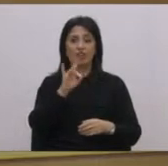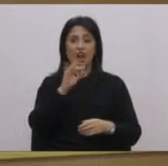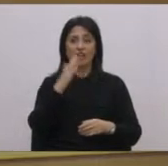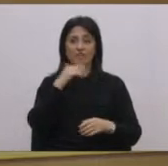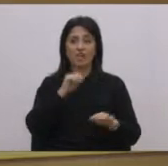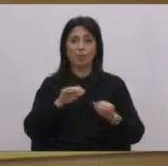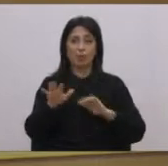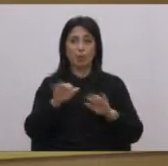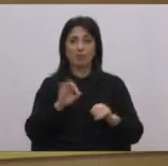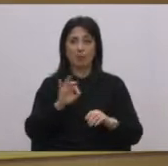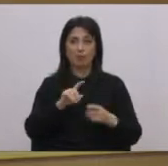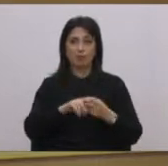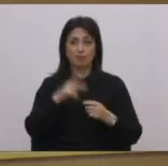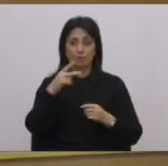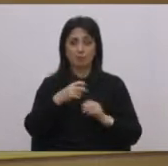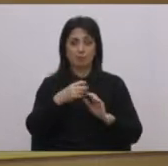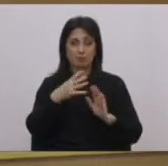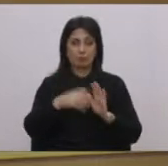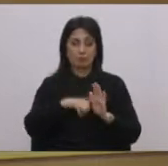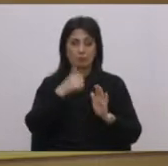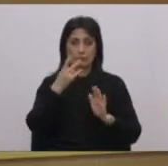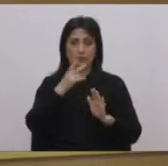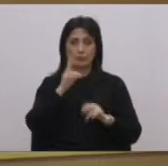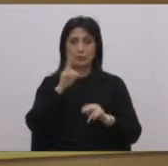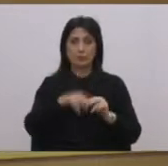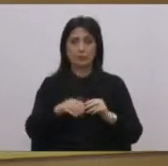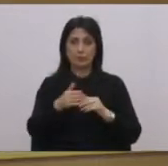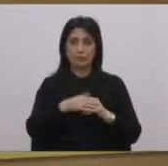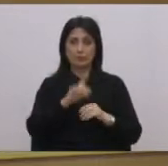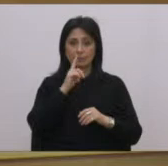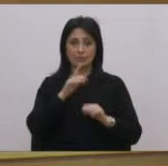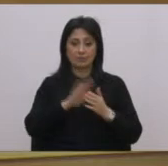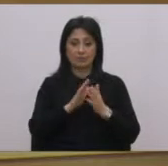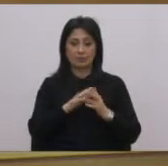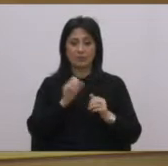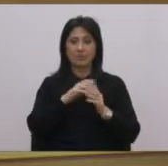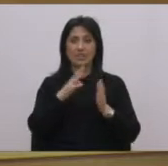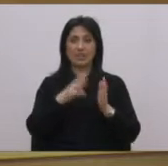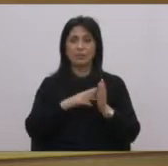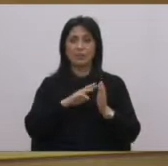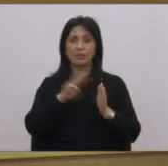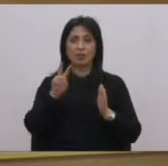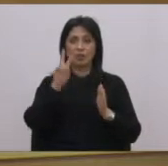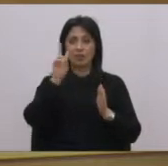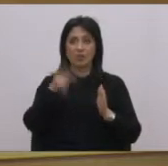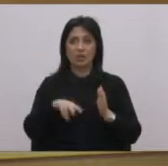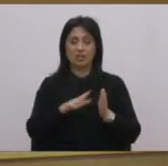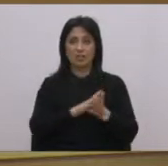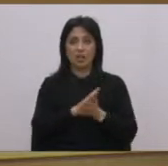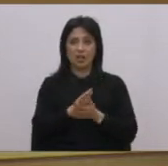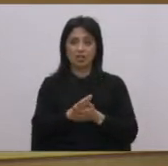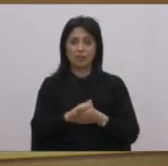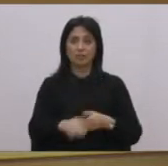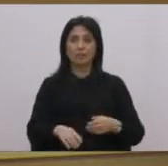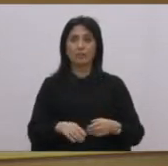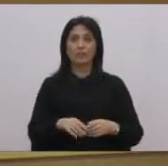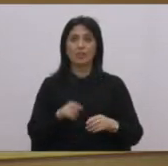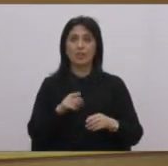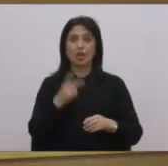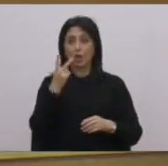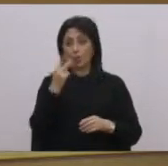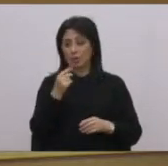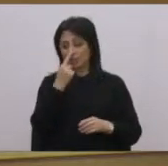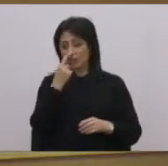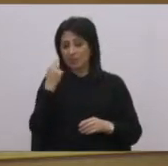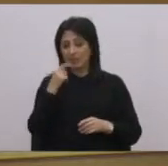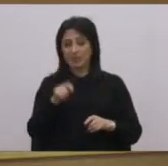წყალმომარაგებასთან დაკავშირებით, რომელიც 2019 წელს უნდა დასრულებულიყო, 1 წლის ვადაში 19 მილიონი დაიხარჯა. აი, ორი დღის